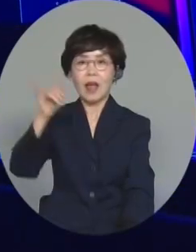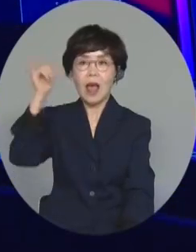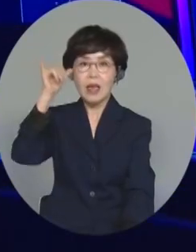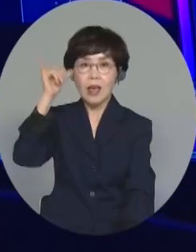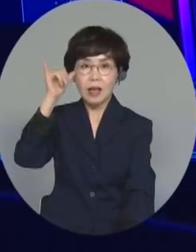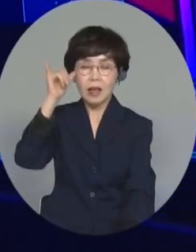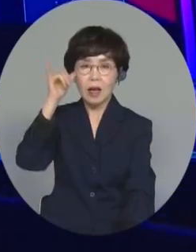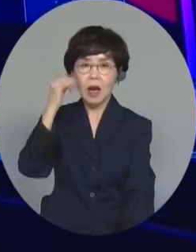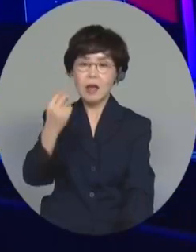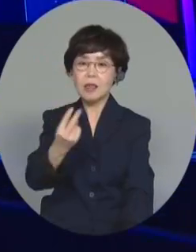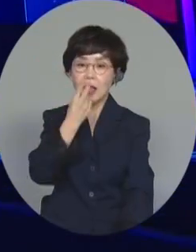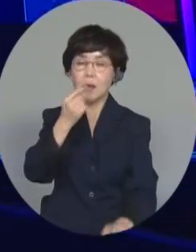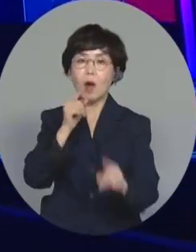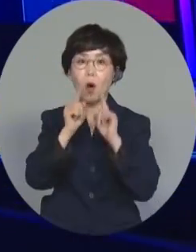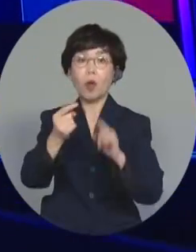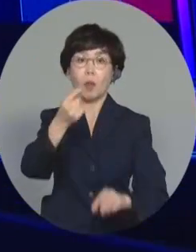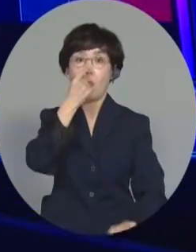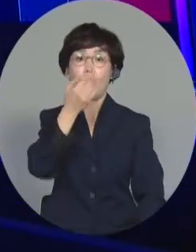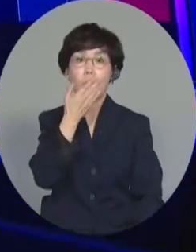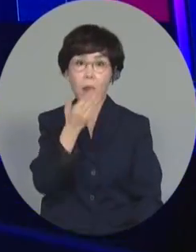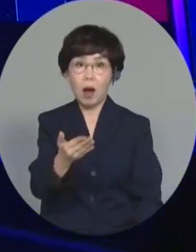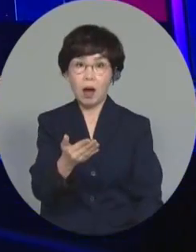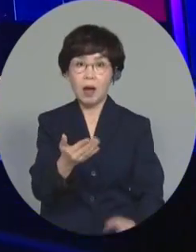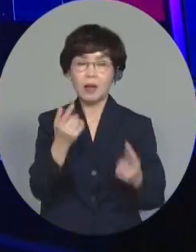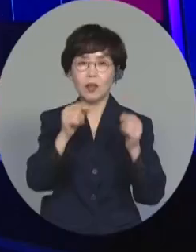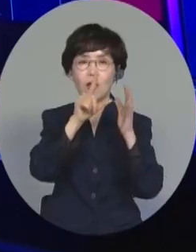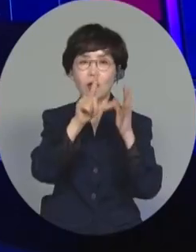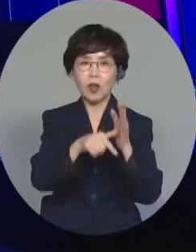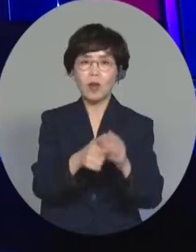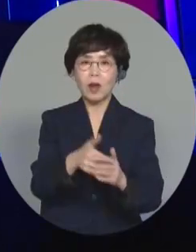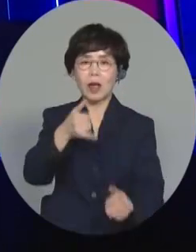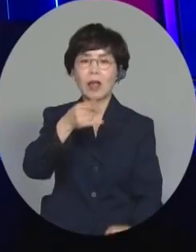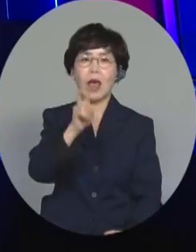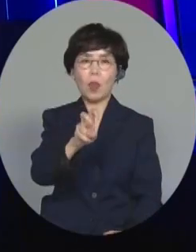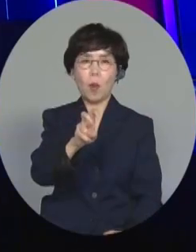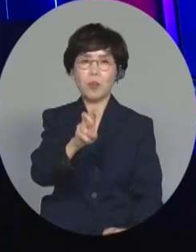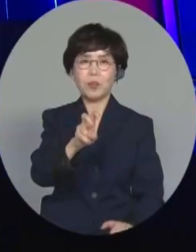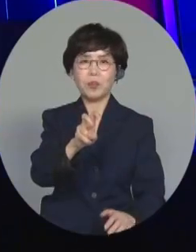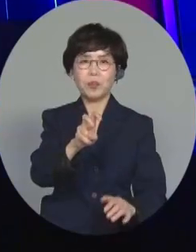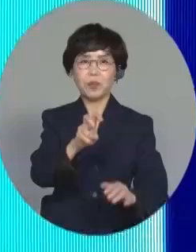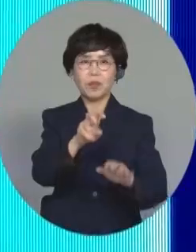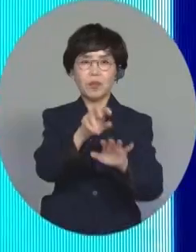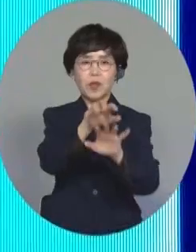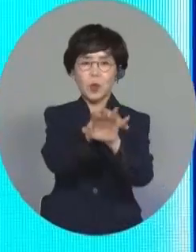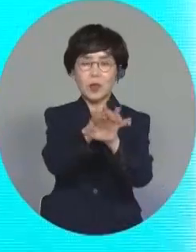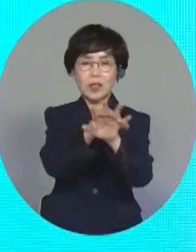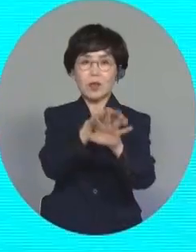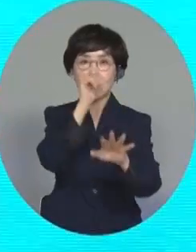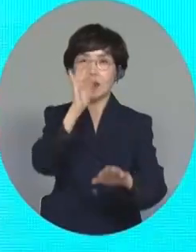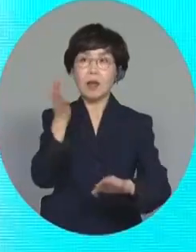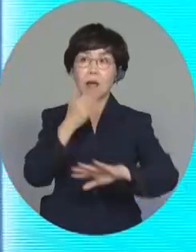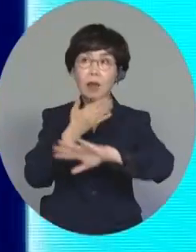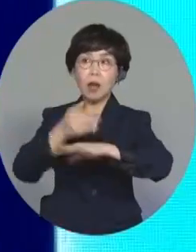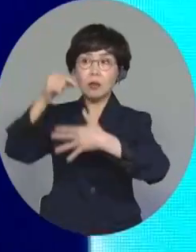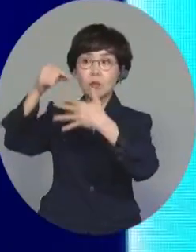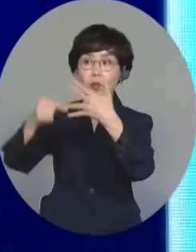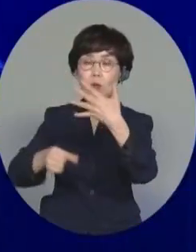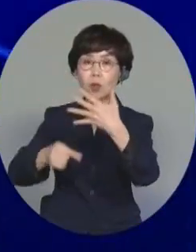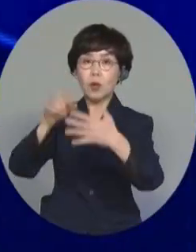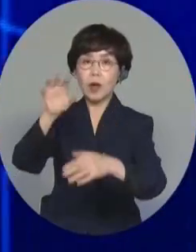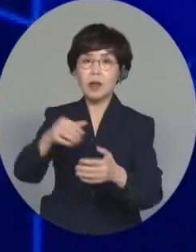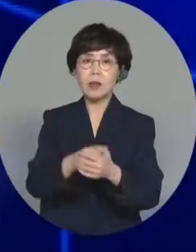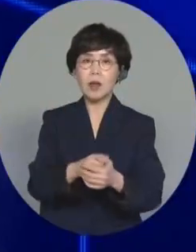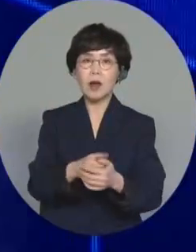AI가 생명의 언어를 배울 수도 있습니다. 바로 이 경우에는 게놈 서열도 들어가는데요. 저희가 다른 프로젝트에서 이러한 게놈